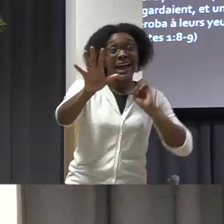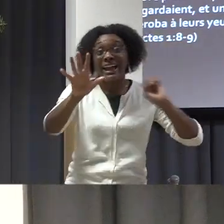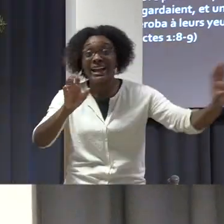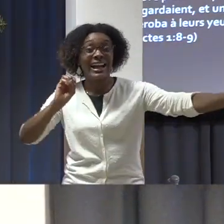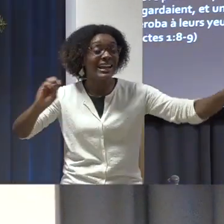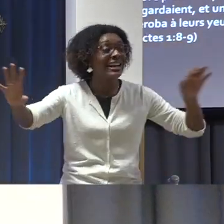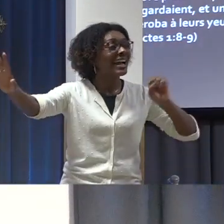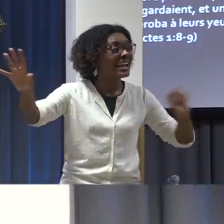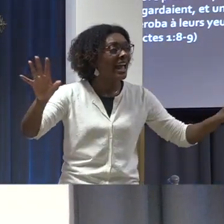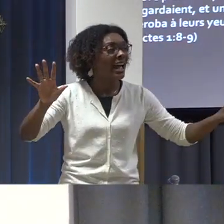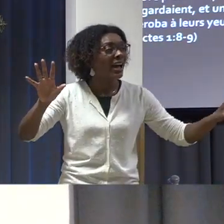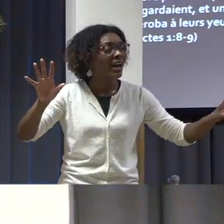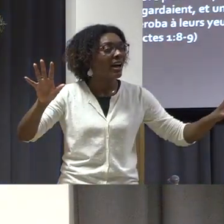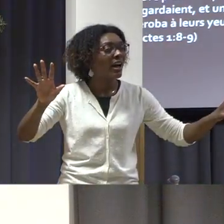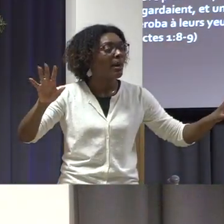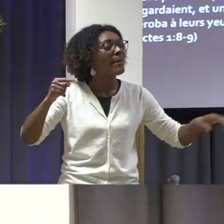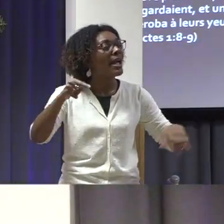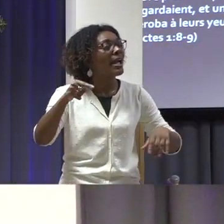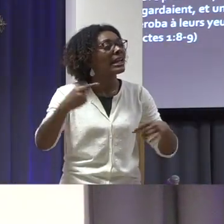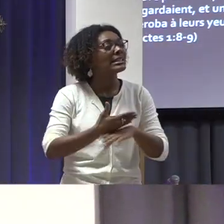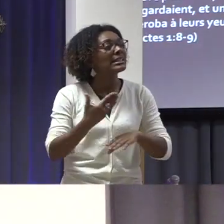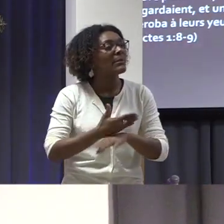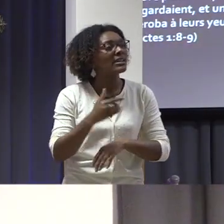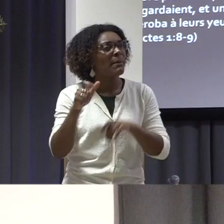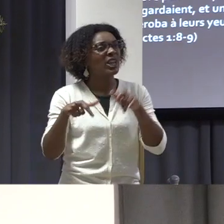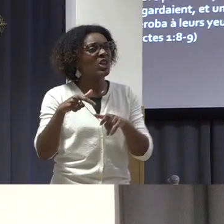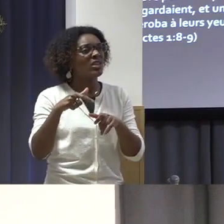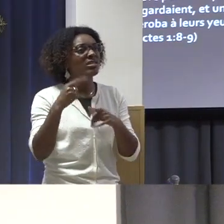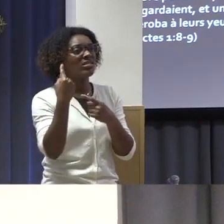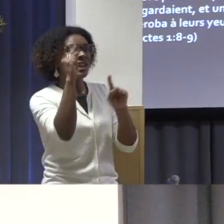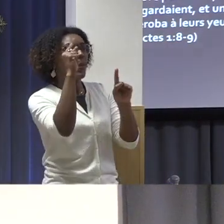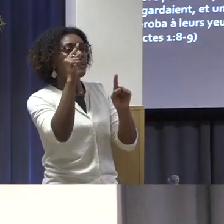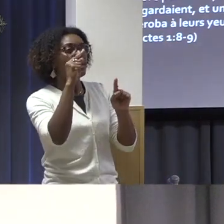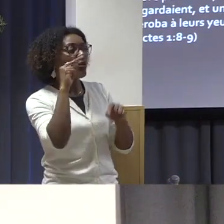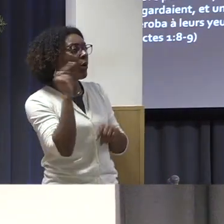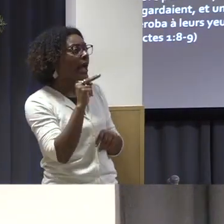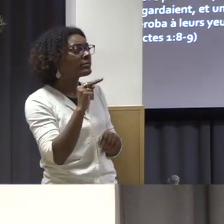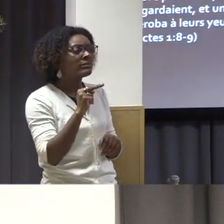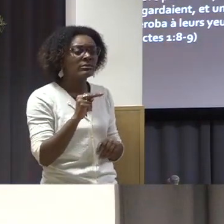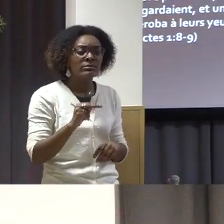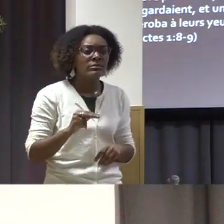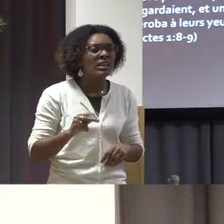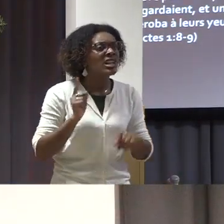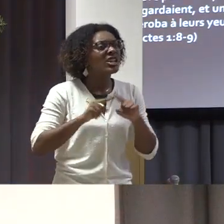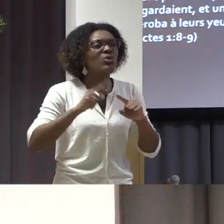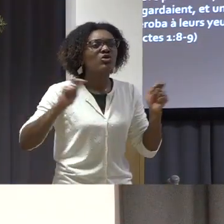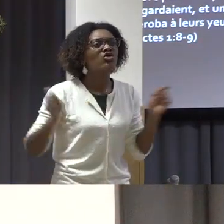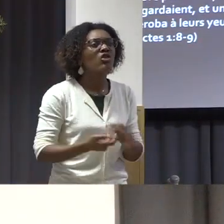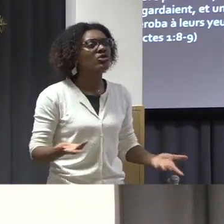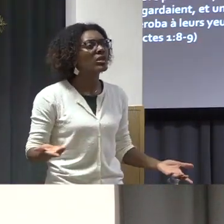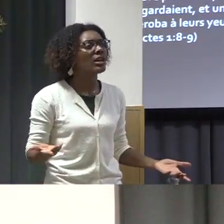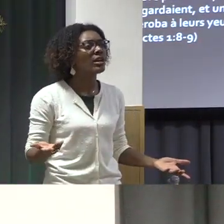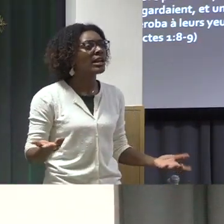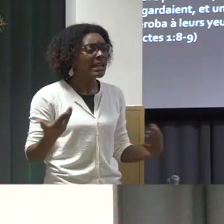se passer sur la réaction du camp adverse il observe que au fait les choses n'étaient plus comme avant il ya un changement